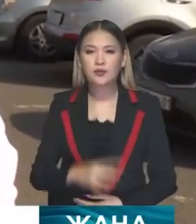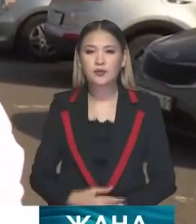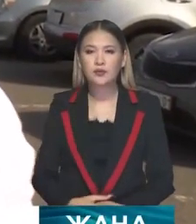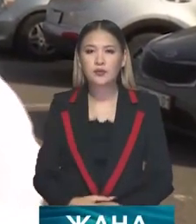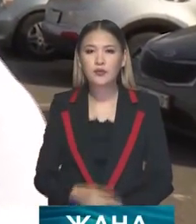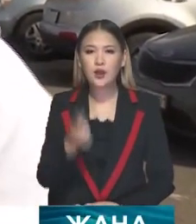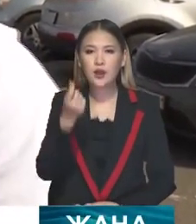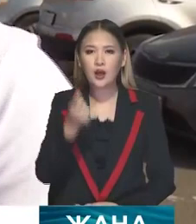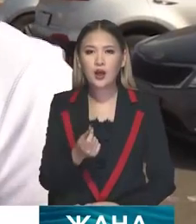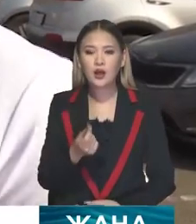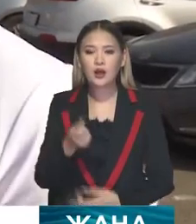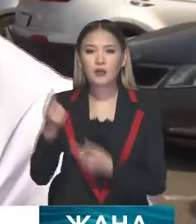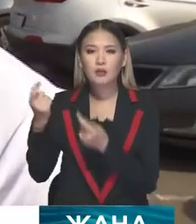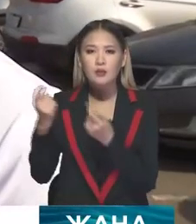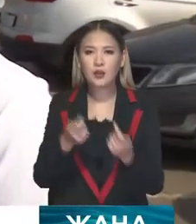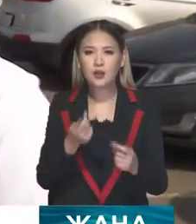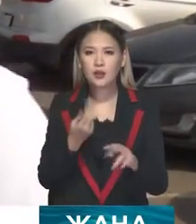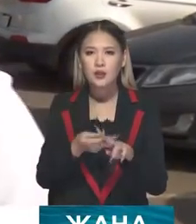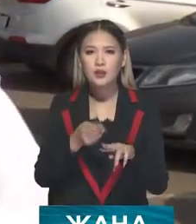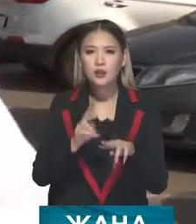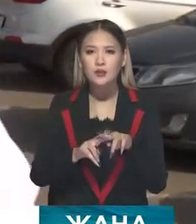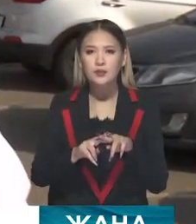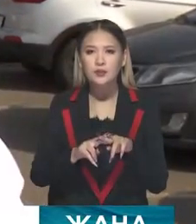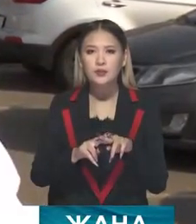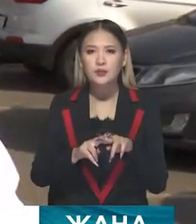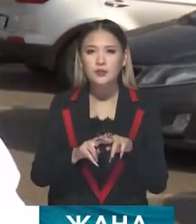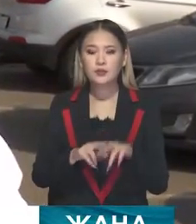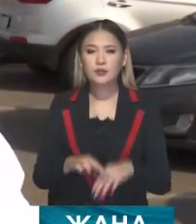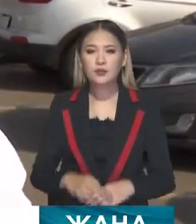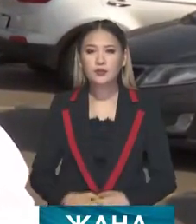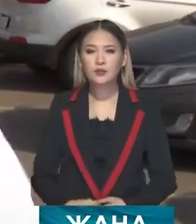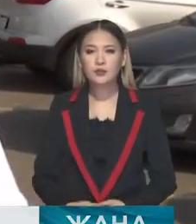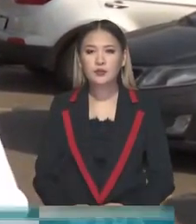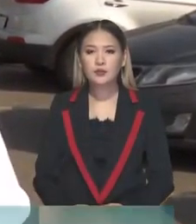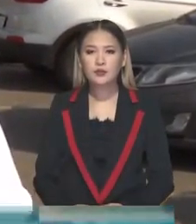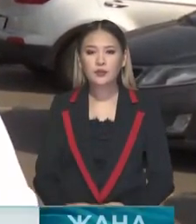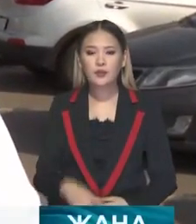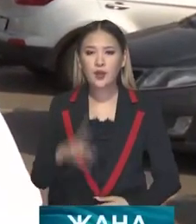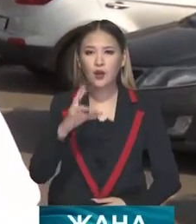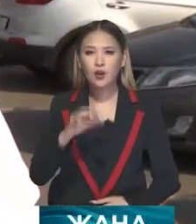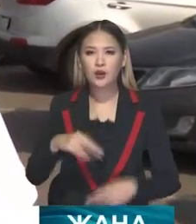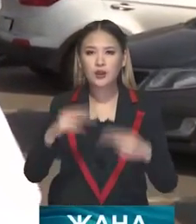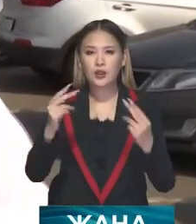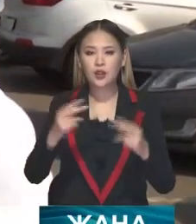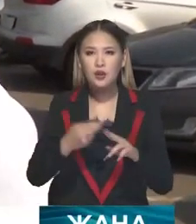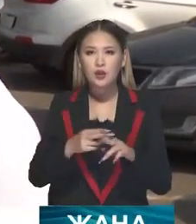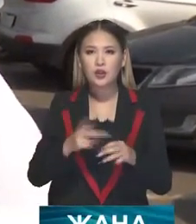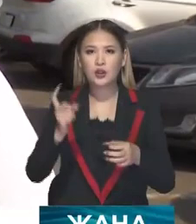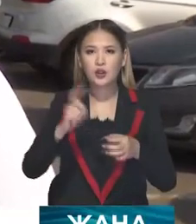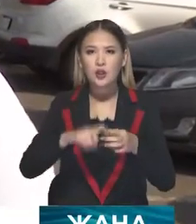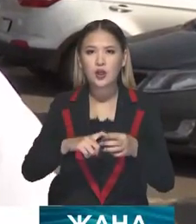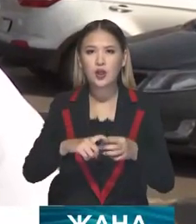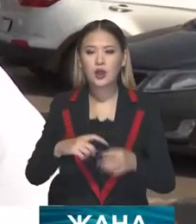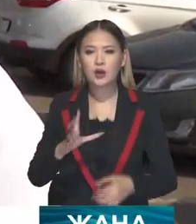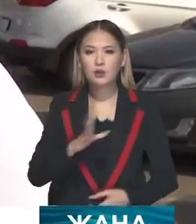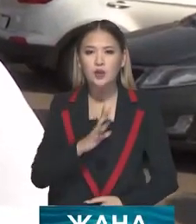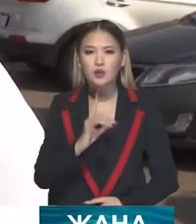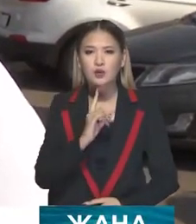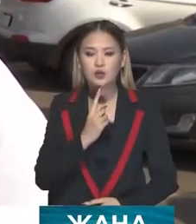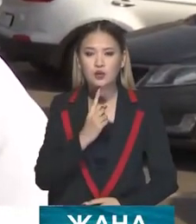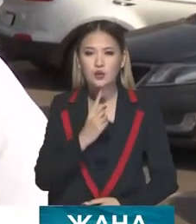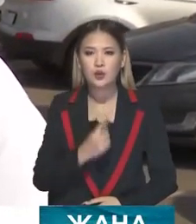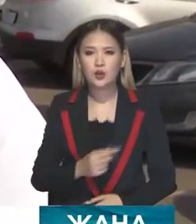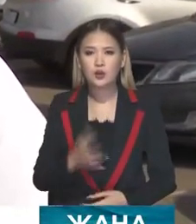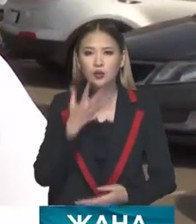Арзан болсын, сол жақтан әкелдік енді. Бірақ тіркетуде проблема болды. Қымбат болды, иә.